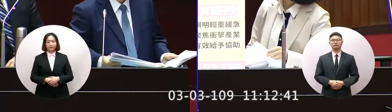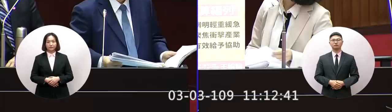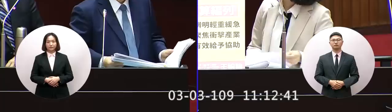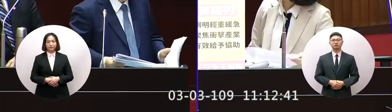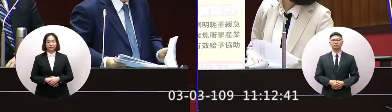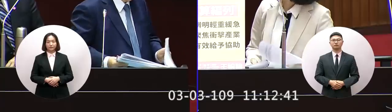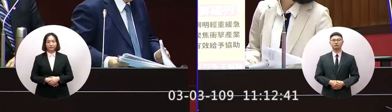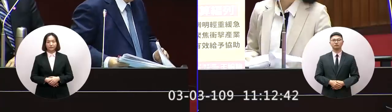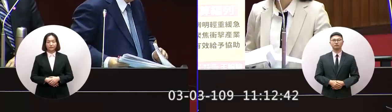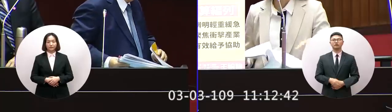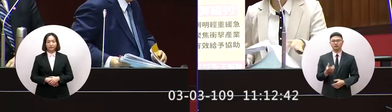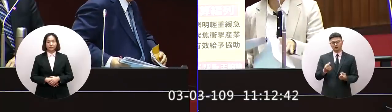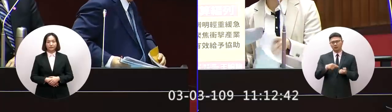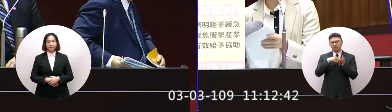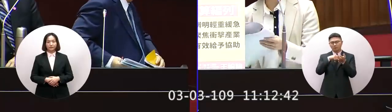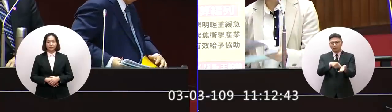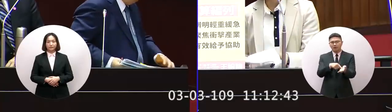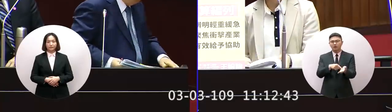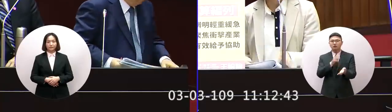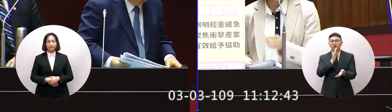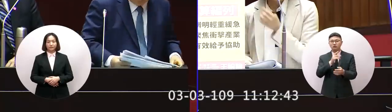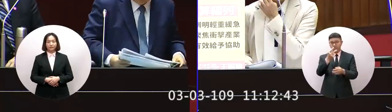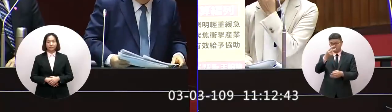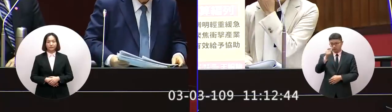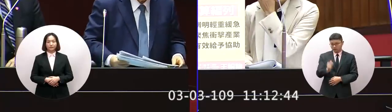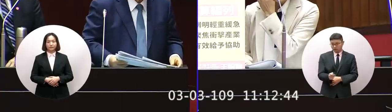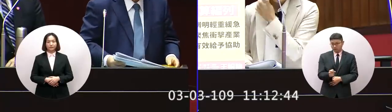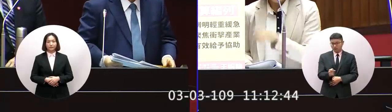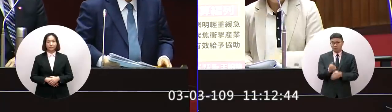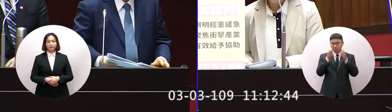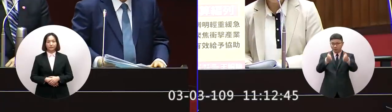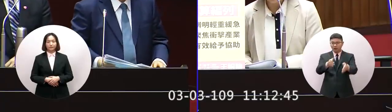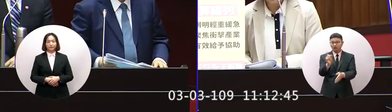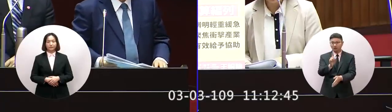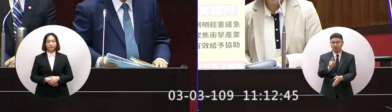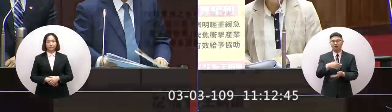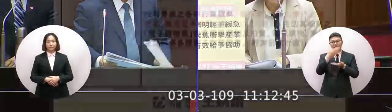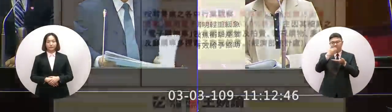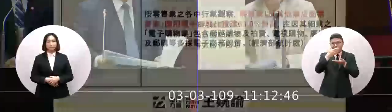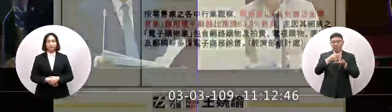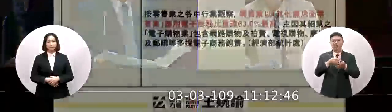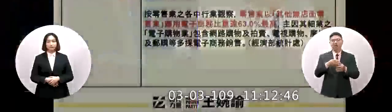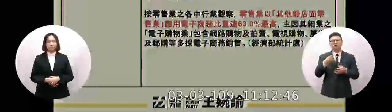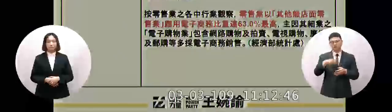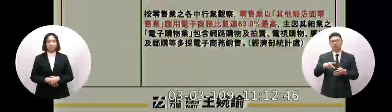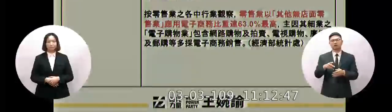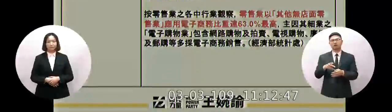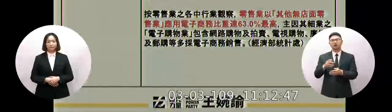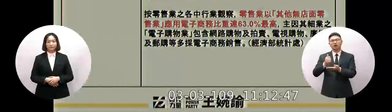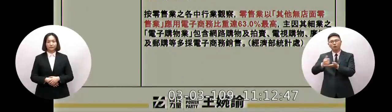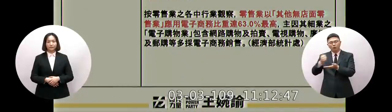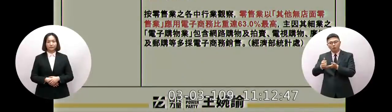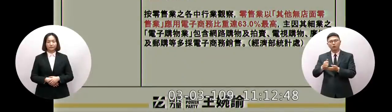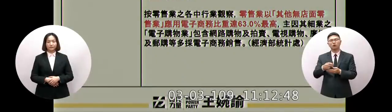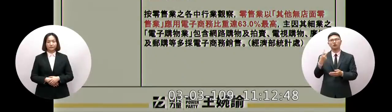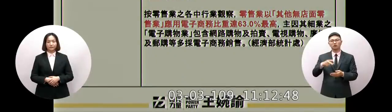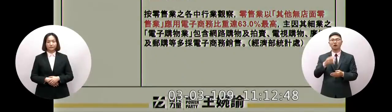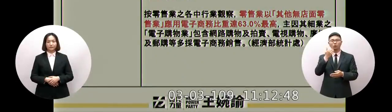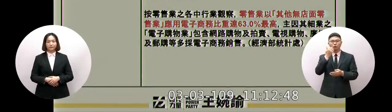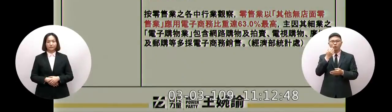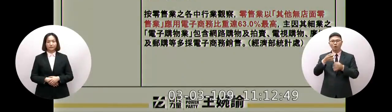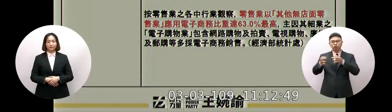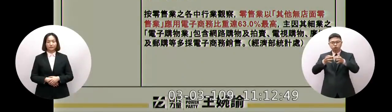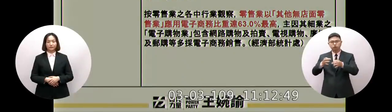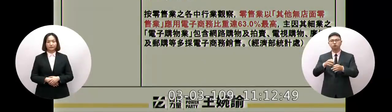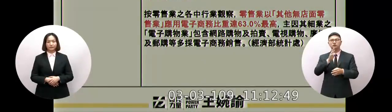一笔也是为数不少的费用，大约2亿的经费，是希望能够推动餐饮业者导入外送平台，零售业者导入电商平台。